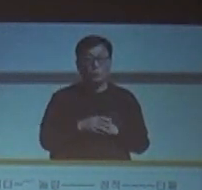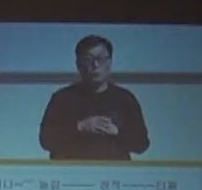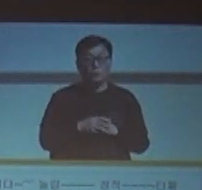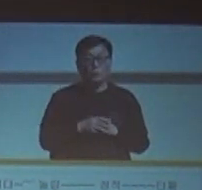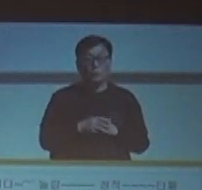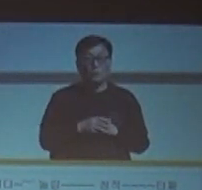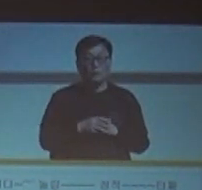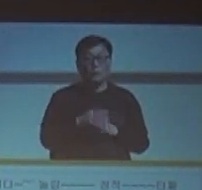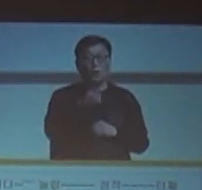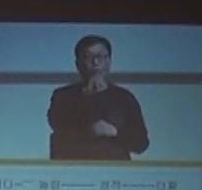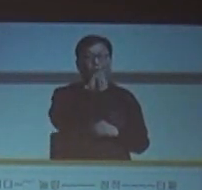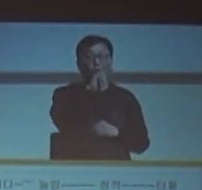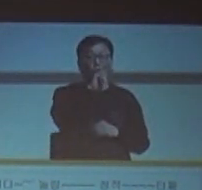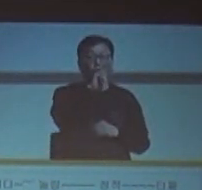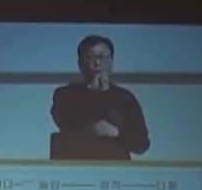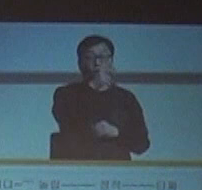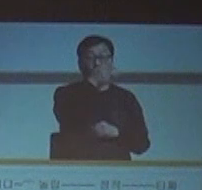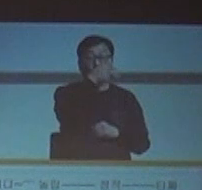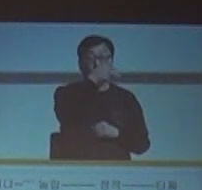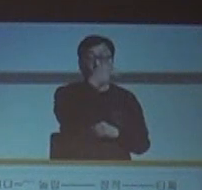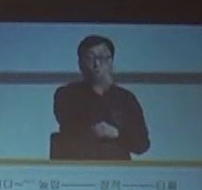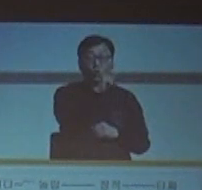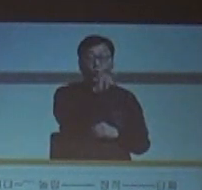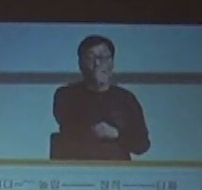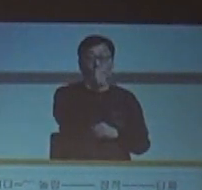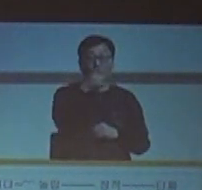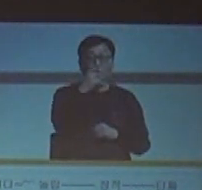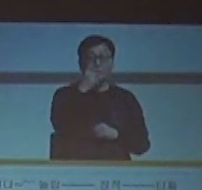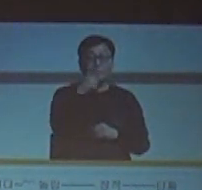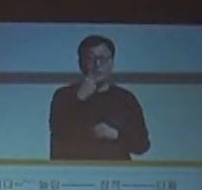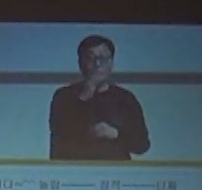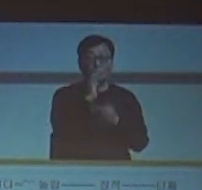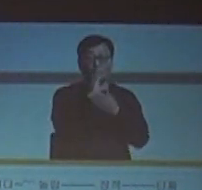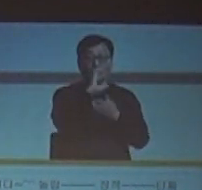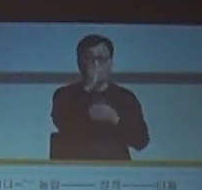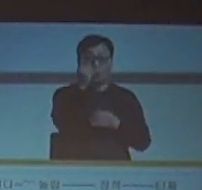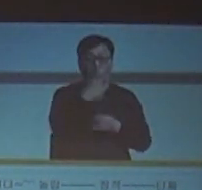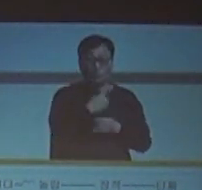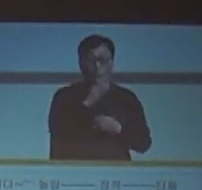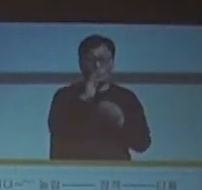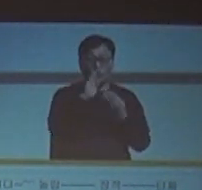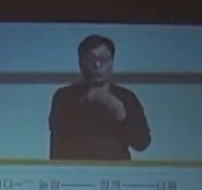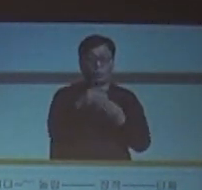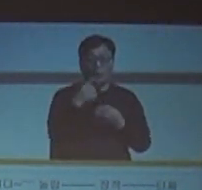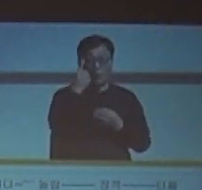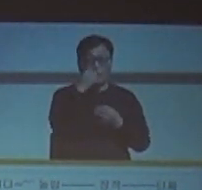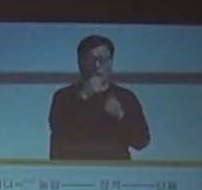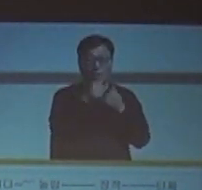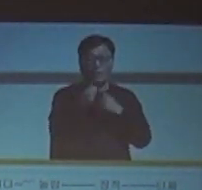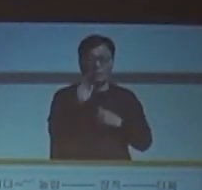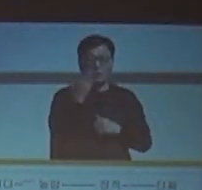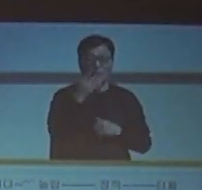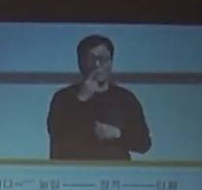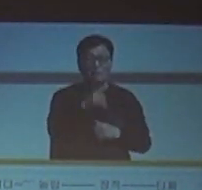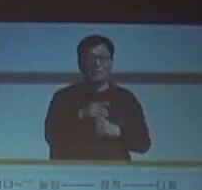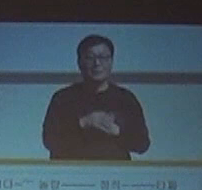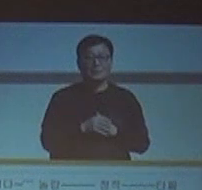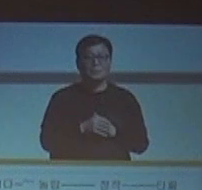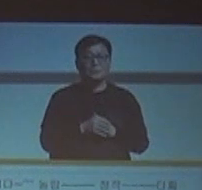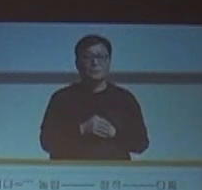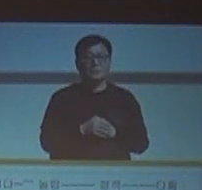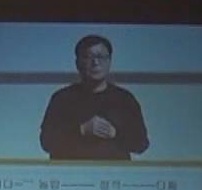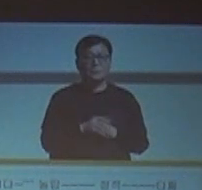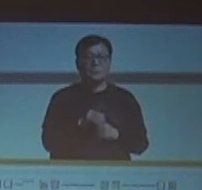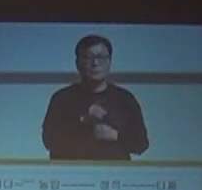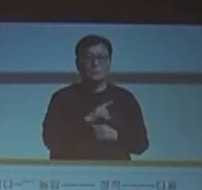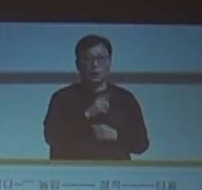난 왜 인물이 트였어요? 아. 일단 읽고 넘어가겠습니다. 네, 네. 그 다음. 저기 루피나 자매님. 네.